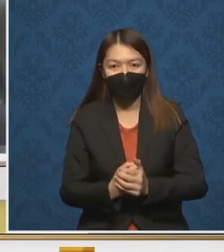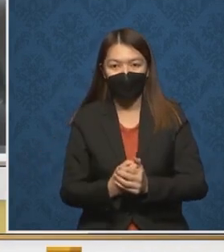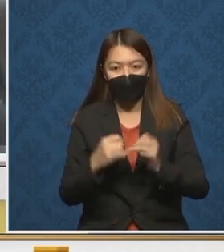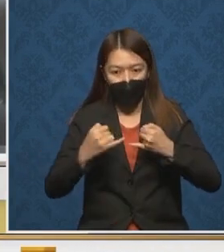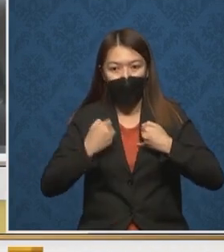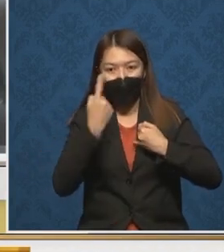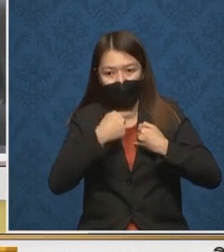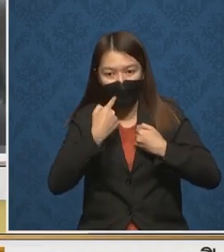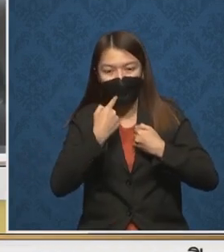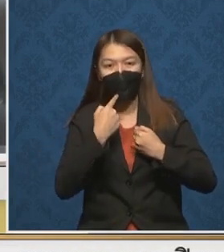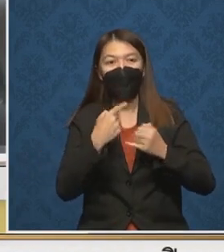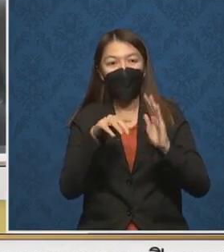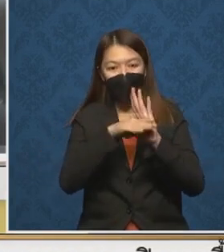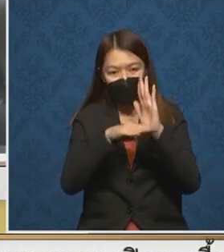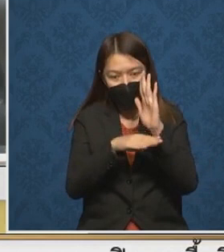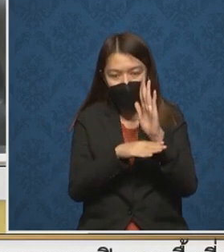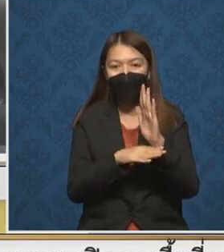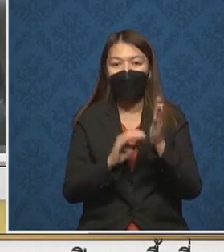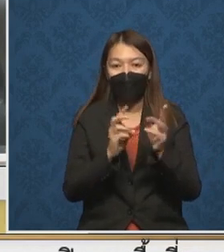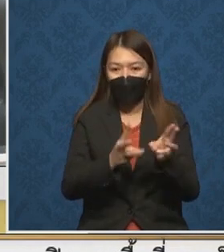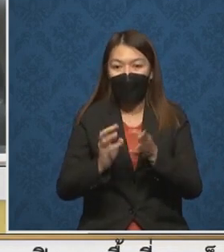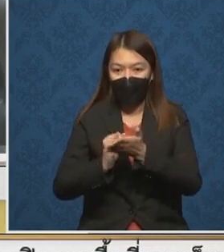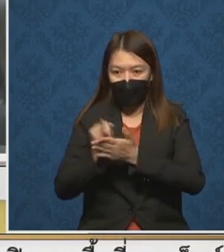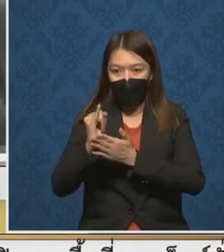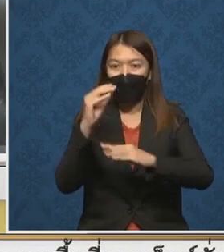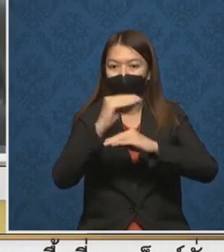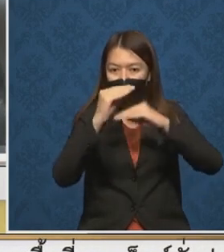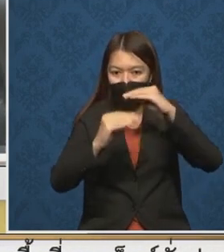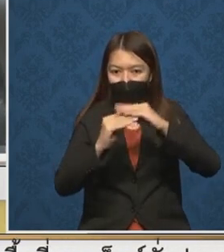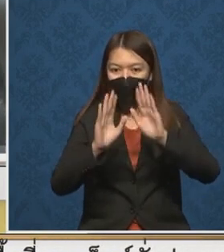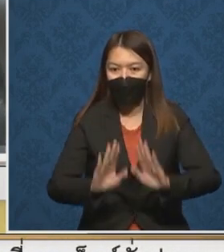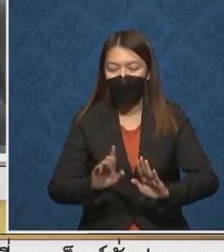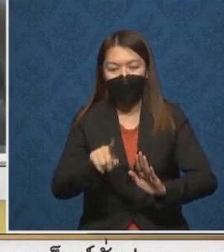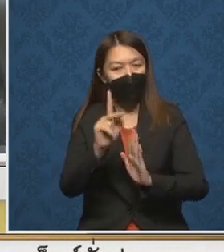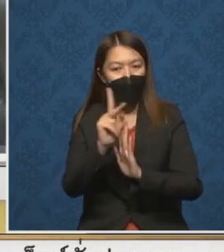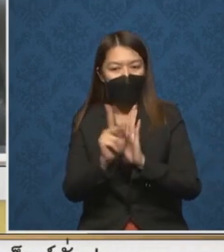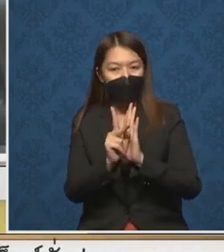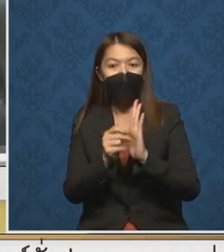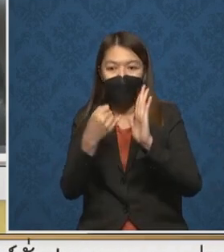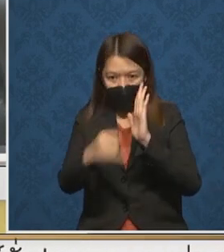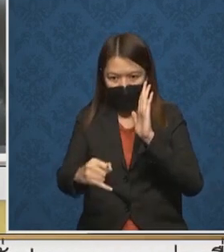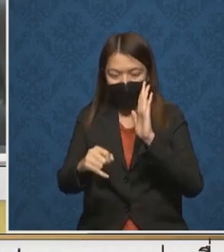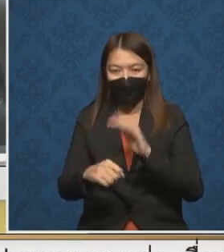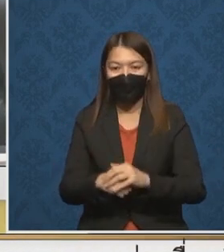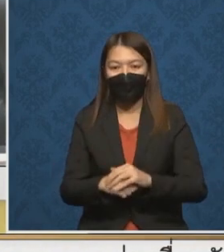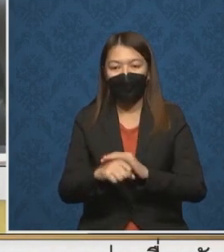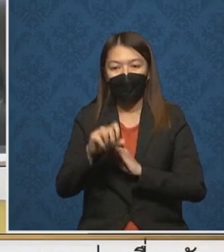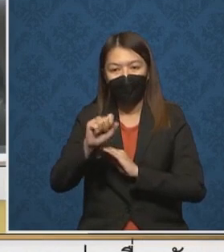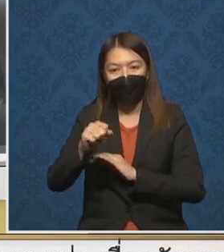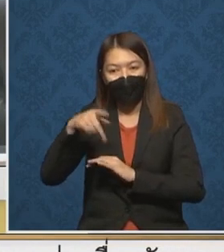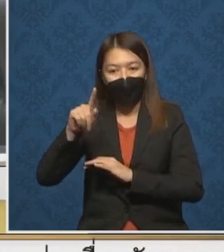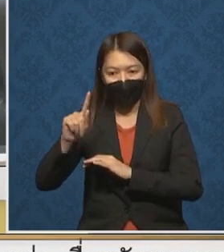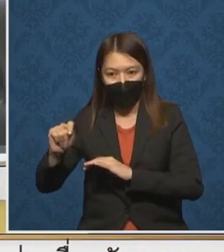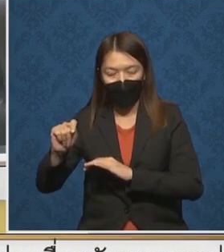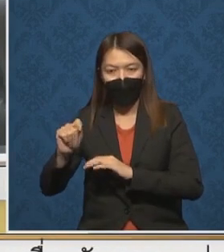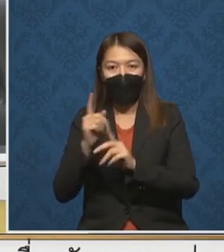จะทำใหถูกต้องจะมีโครงการพัฒนารักษณะอย่นี้นอกจากไม่ชอบด้วยกฎหมายของสอบตอคือว่าตาม